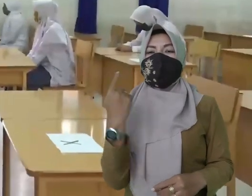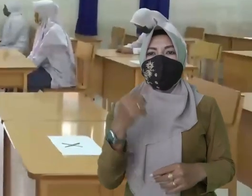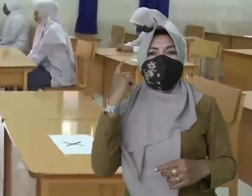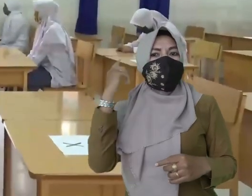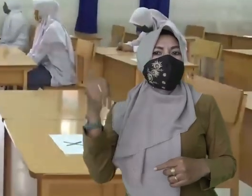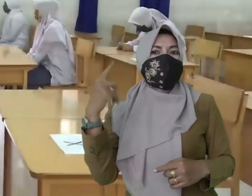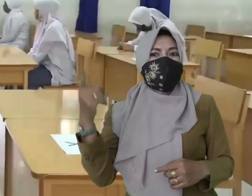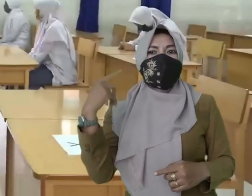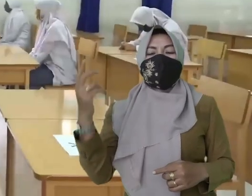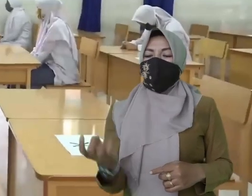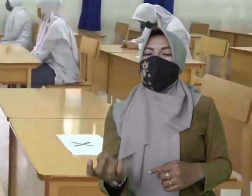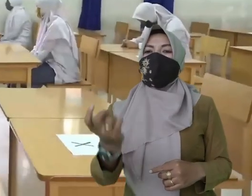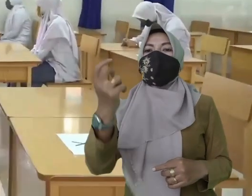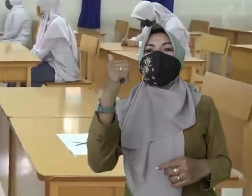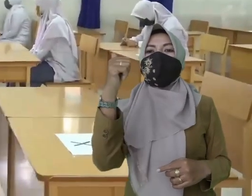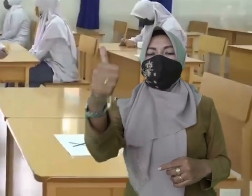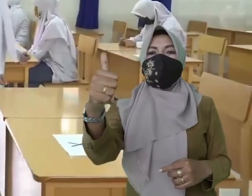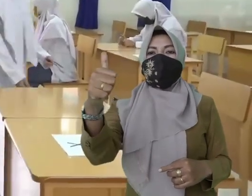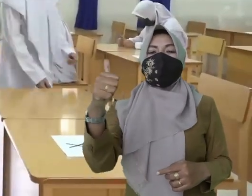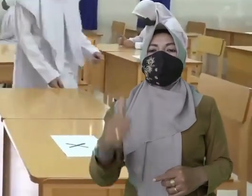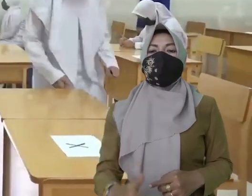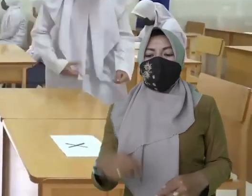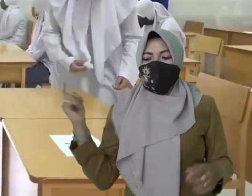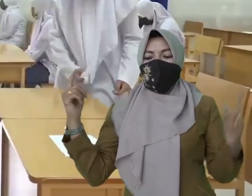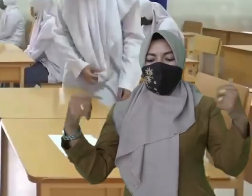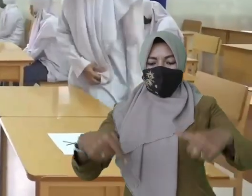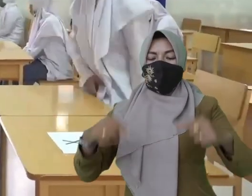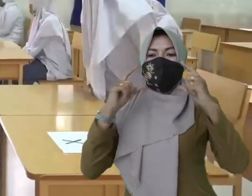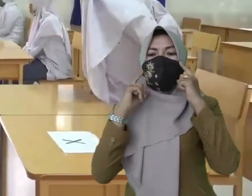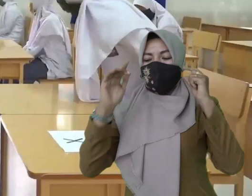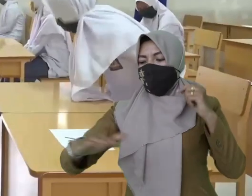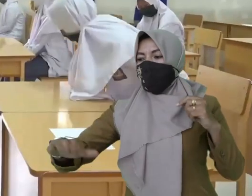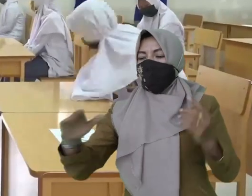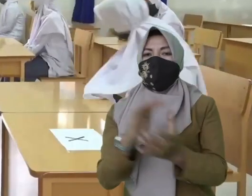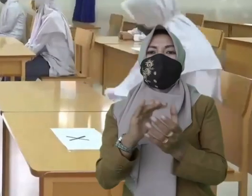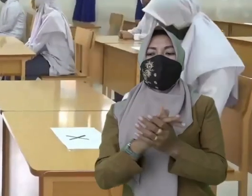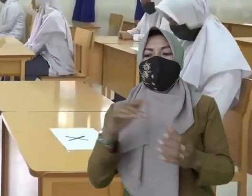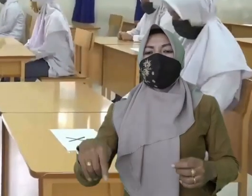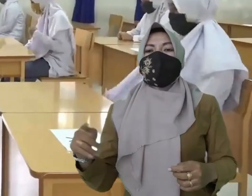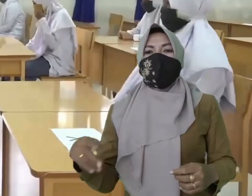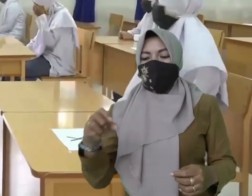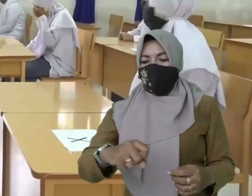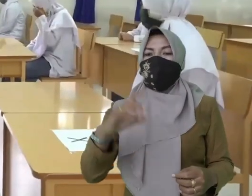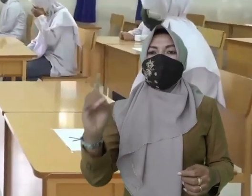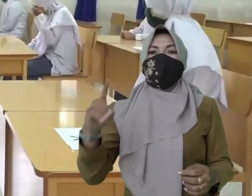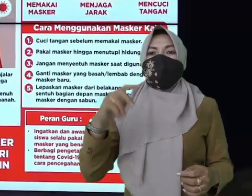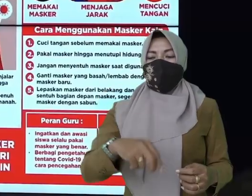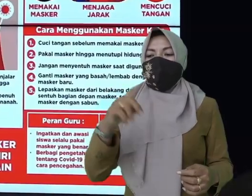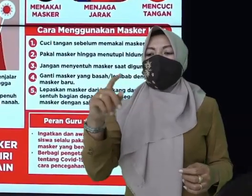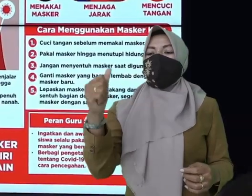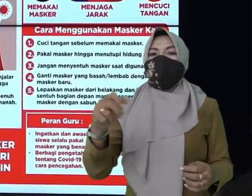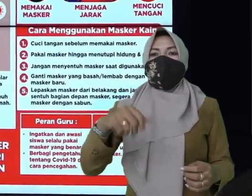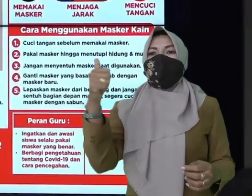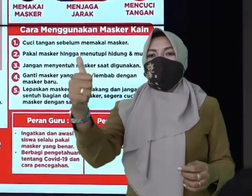makanya kita harus memahaminya secara utuh, secara sederhana, secara mudah kita implementasikan kepada anak-anak murid kita, pada tingkat